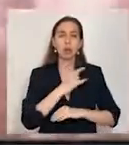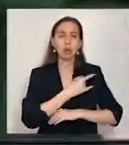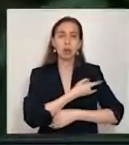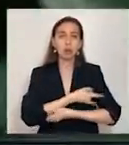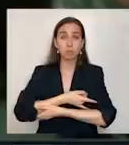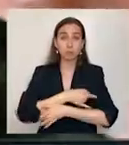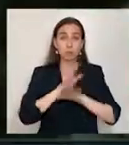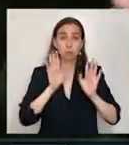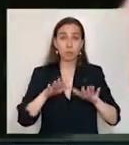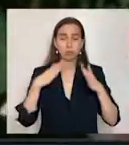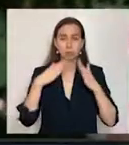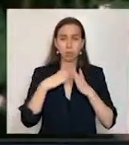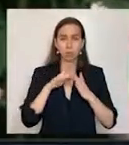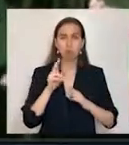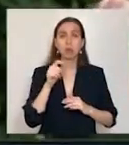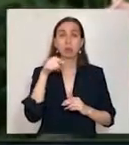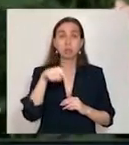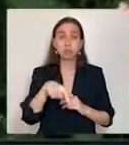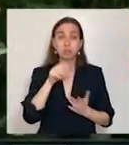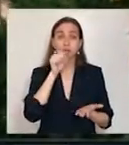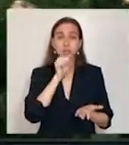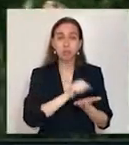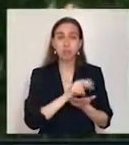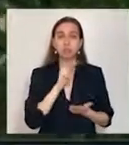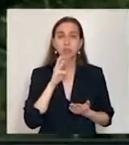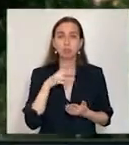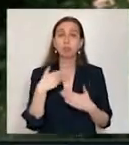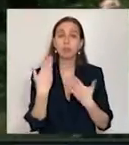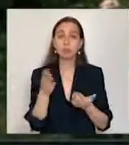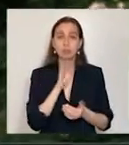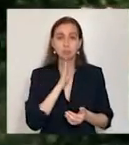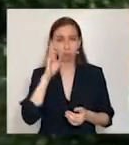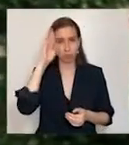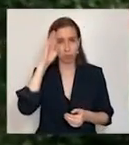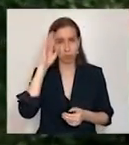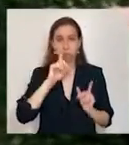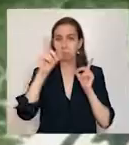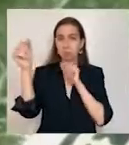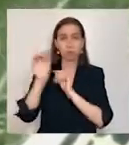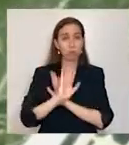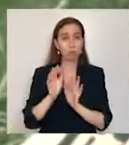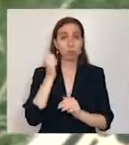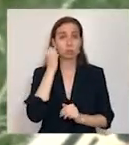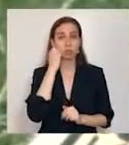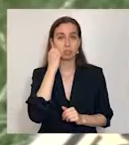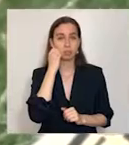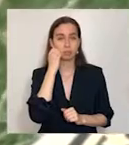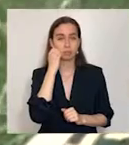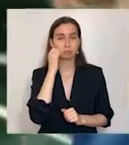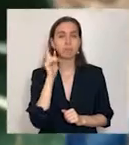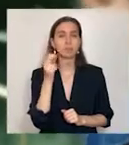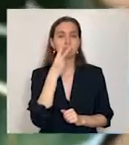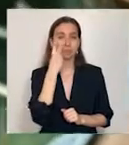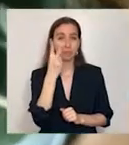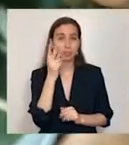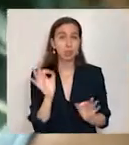дома, в городе, как здесь организовать его досуг? Вот эти девочки и мальчики не уехали на лето из Москвы, но,